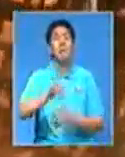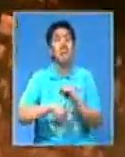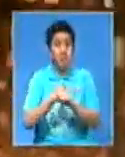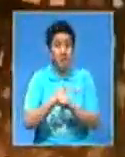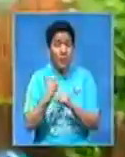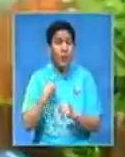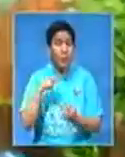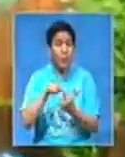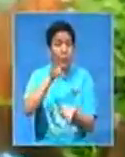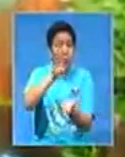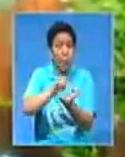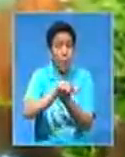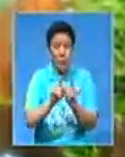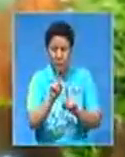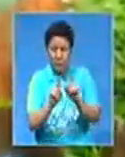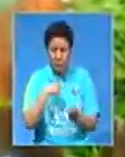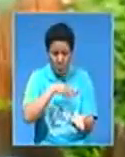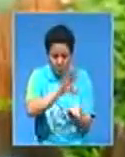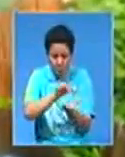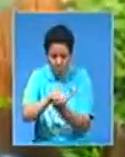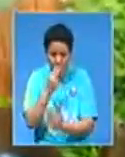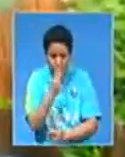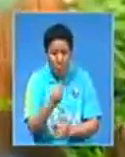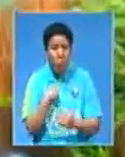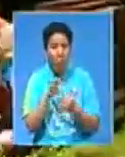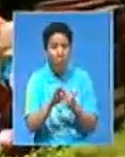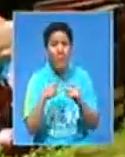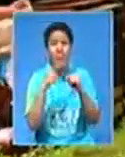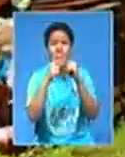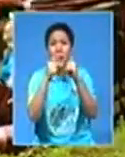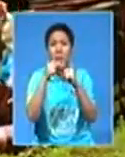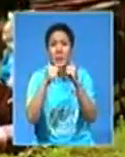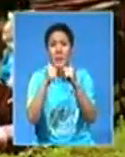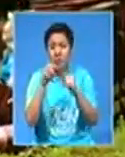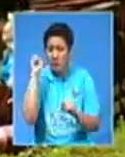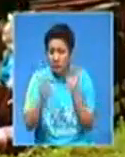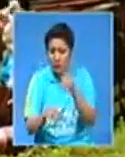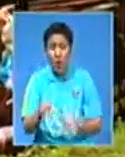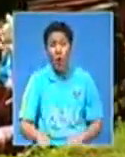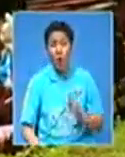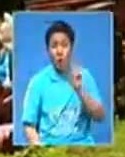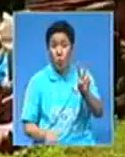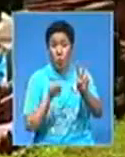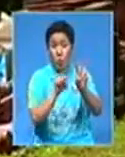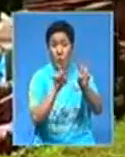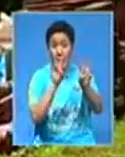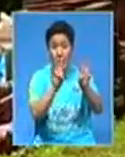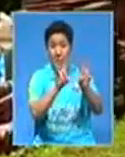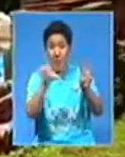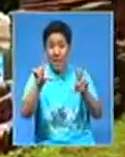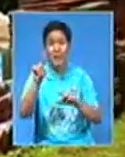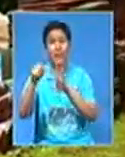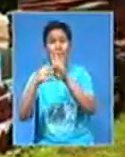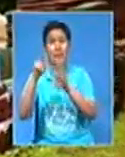ยิ่งกว่านั้นข้อมูลทางสถิติที่น่าเป็นห่วงอย่างมากก็คือมีขยะพลาสติกและโฟมจำนวน 2.7 ล้านตันหรือเ